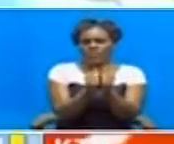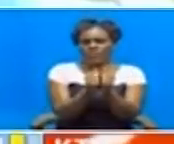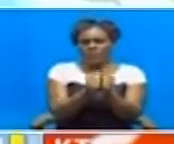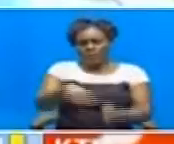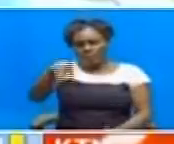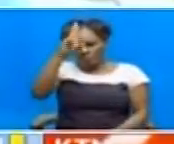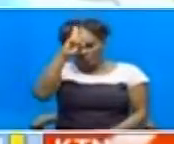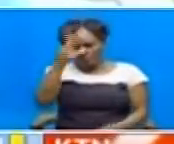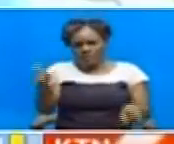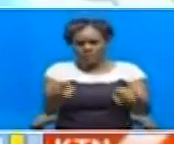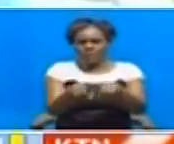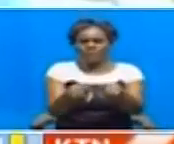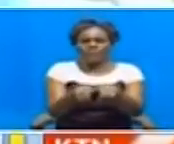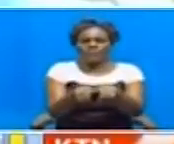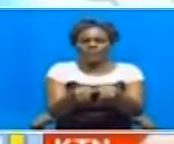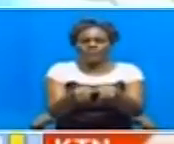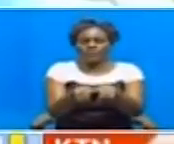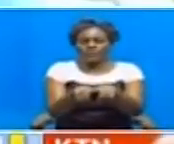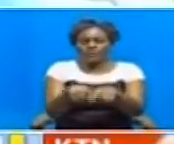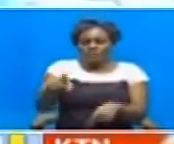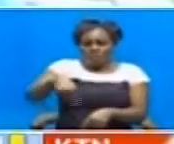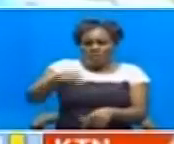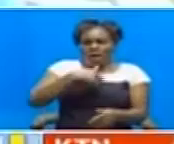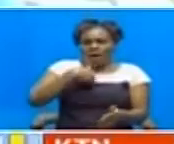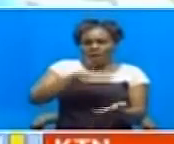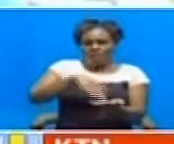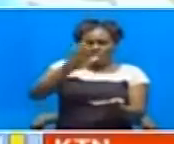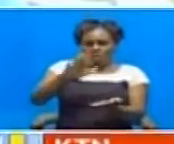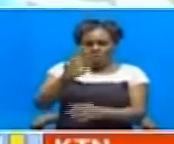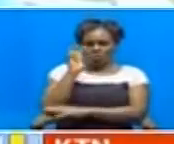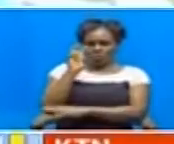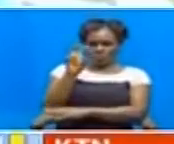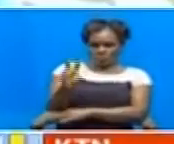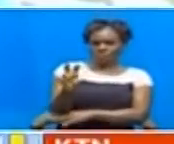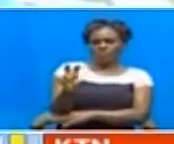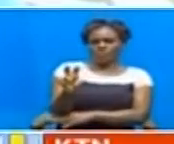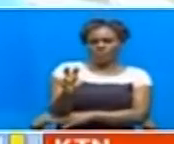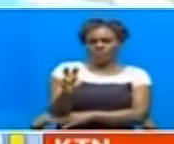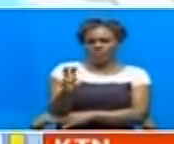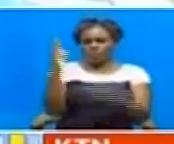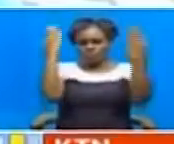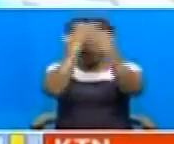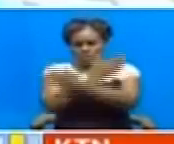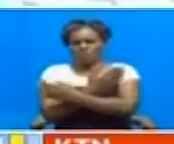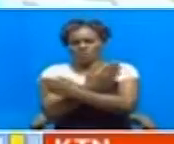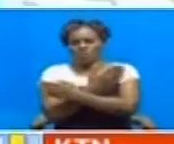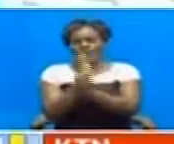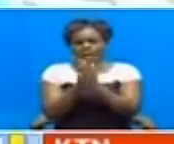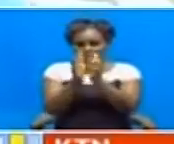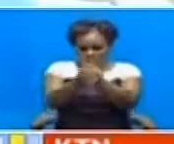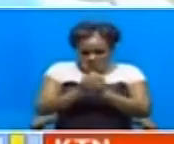with the police, so that we have more visibility at night around worshiping